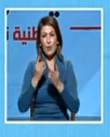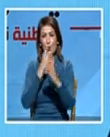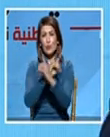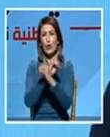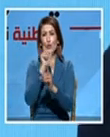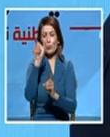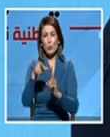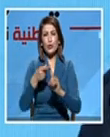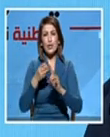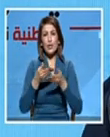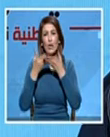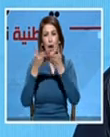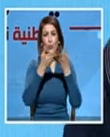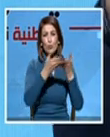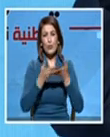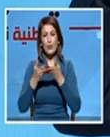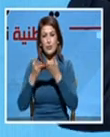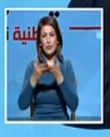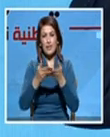تبعث في وسائل وقاية